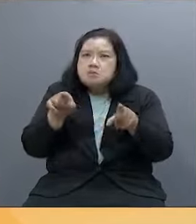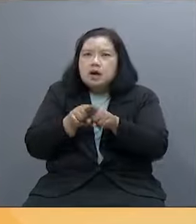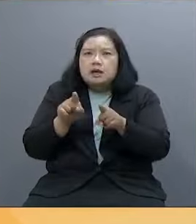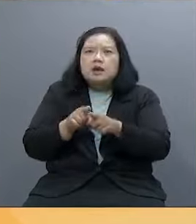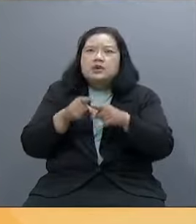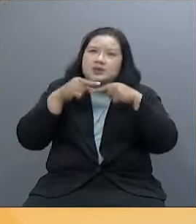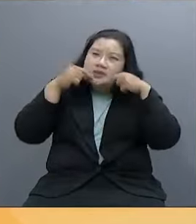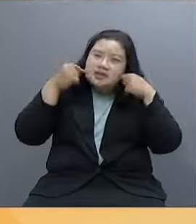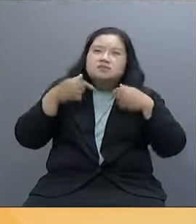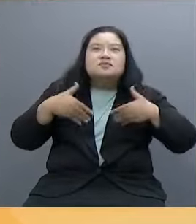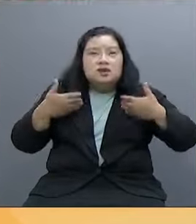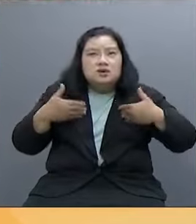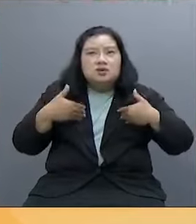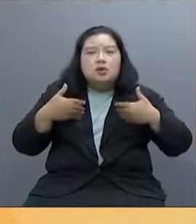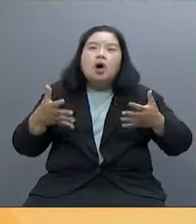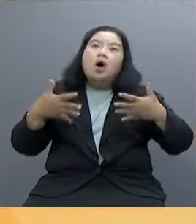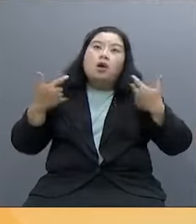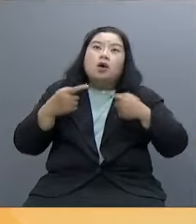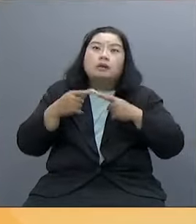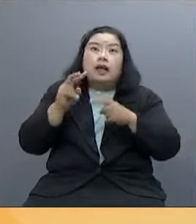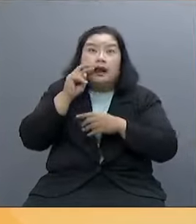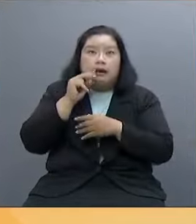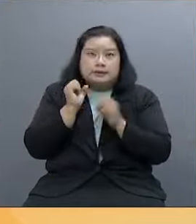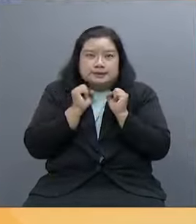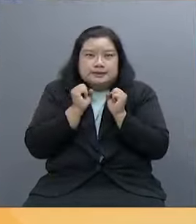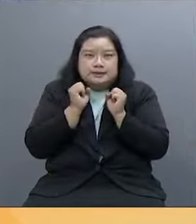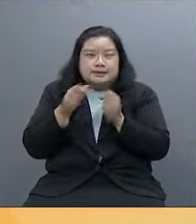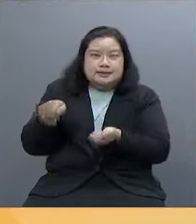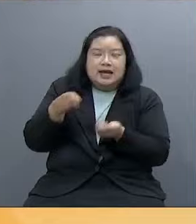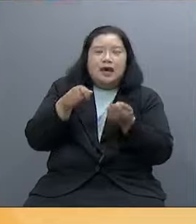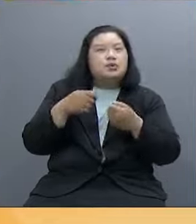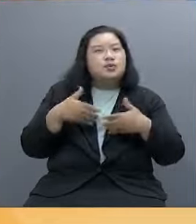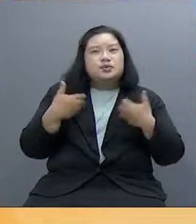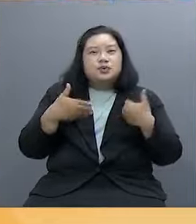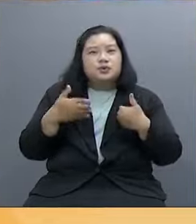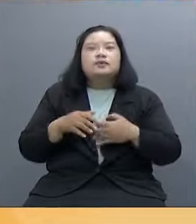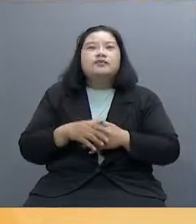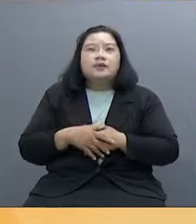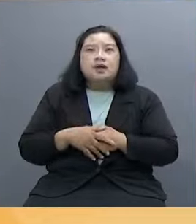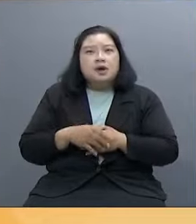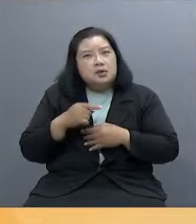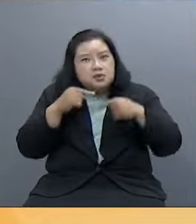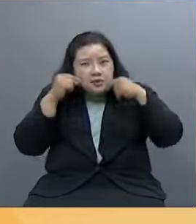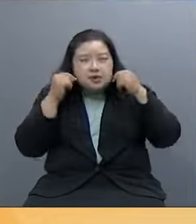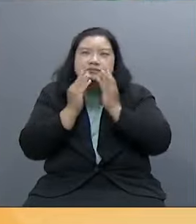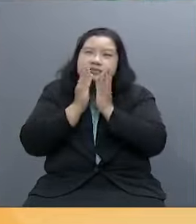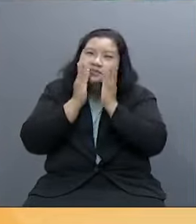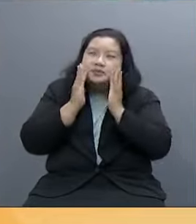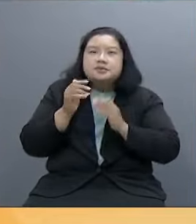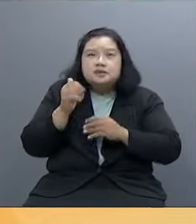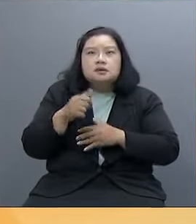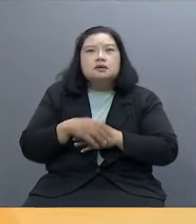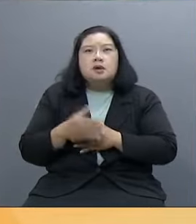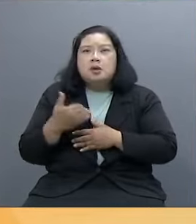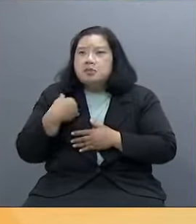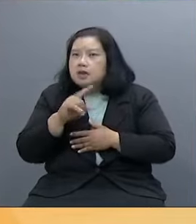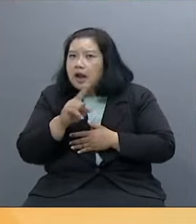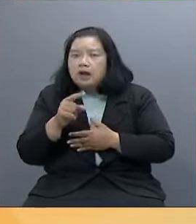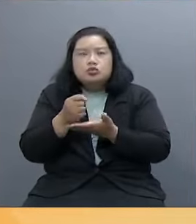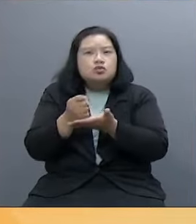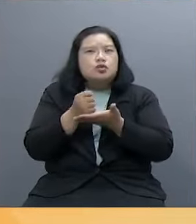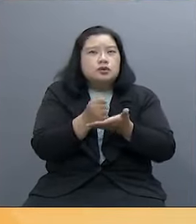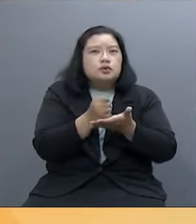แล้วก็อากาศร้อนแต่น้ำเย็น ค่ะ และที่สำคัญคือทุกคนจอยมากทุกคนยิ้มแย้มแจ่มใสที่สำคัญมีการช่วยเหลือเราจะเห็นว่ามันมีไวรัลอันนึง